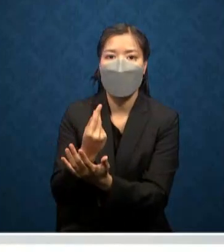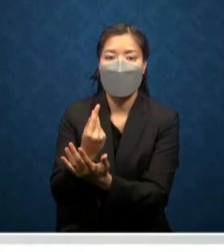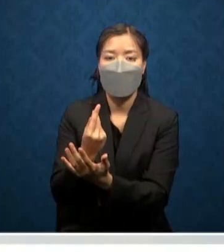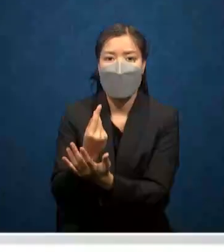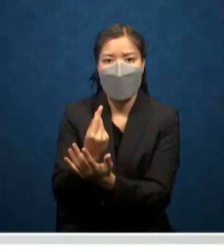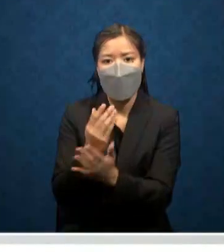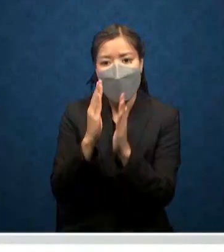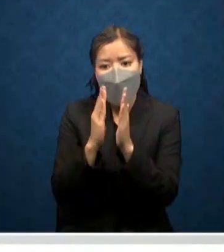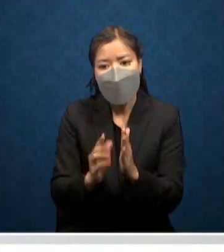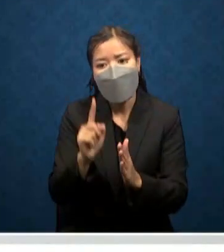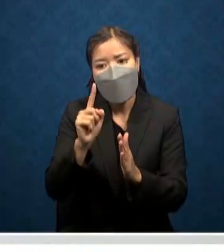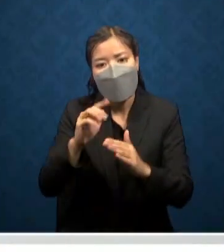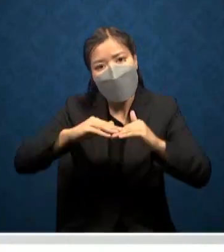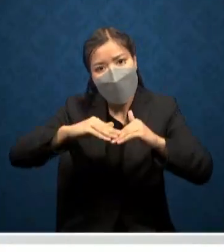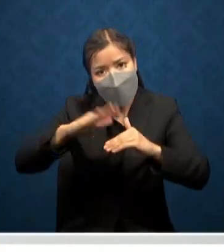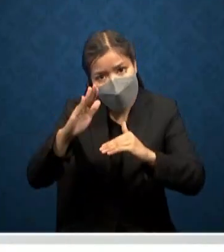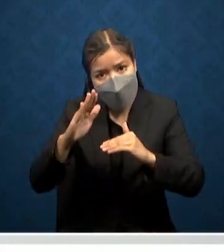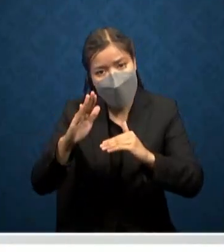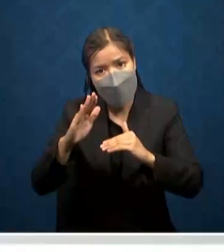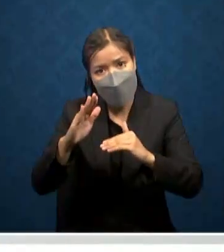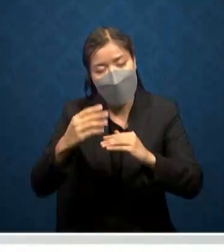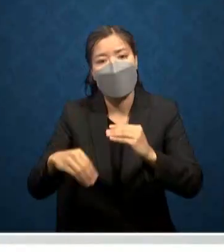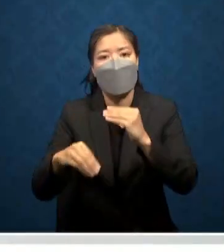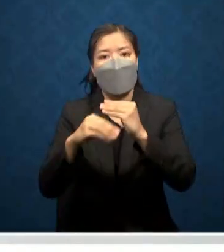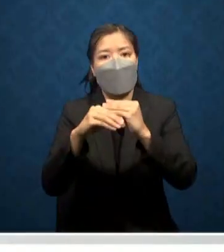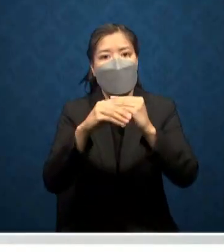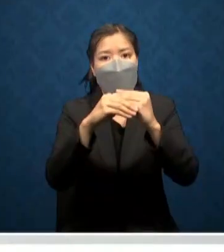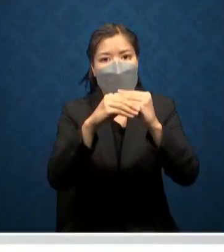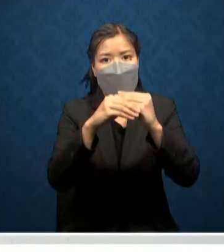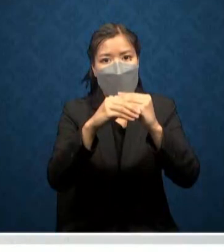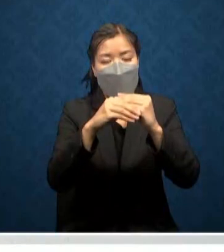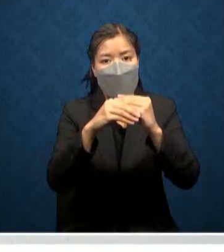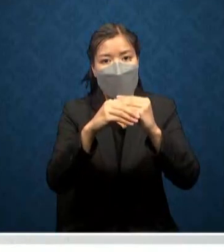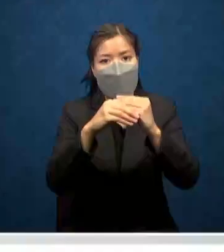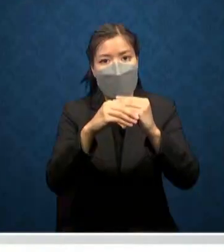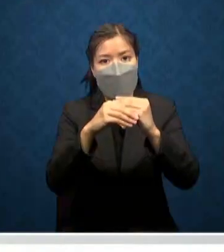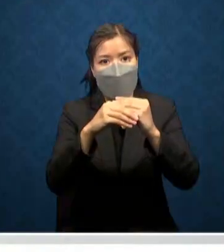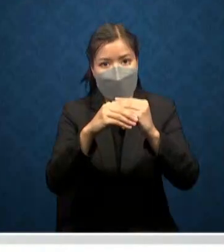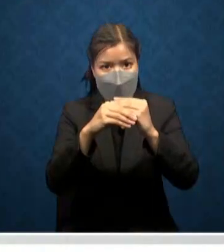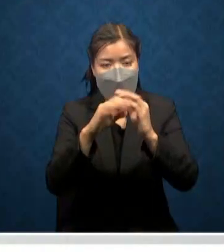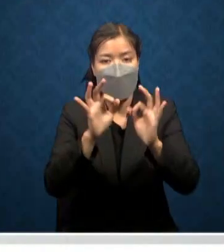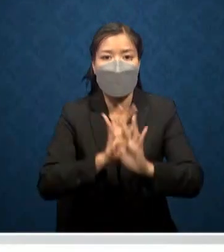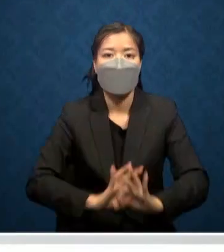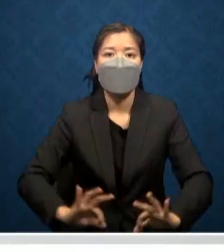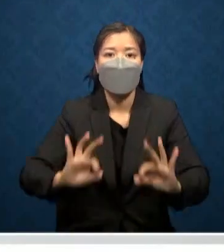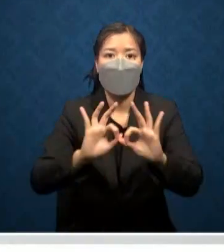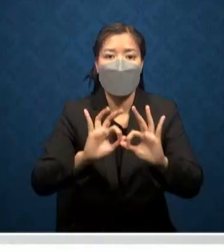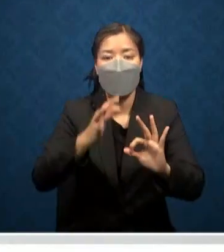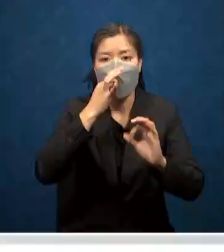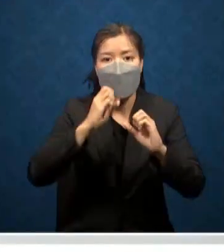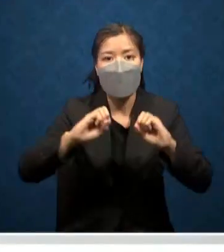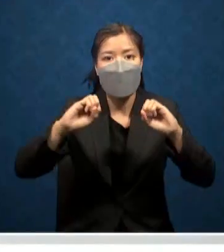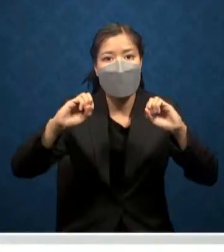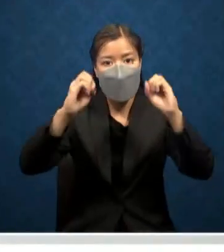จะมีอย่างน้อย 1คนหรือจะมีเพิ่มขึ้นนะครับจะอยู่ที่ทำการคณะการครูและบุคลากรทางการศึกษา